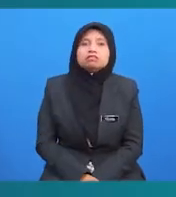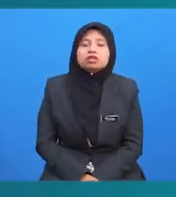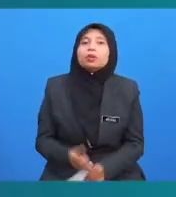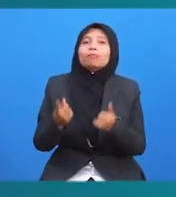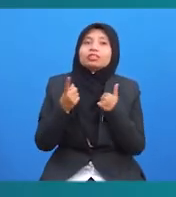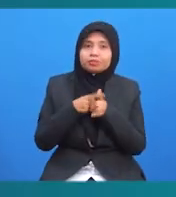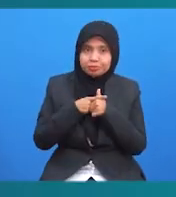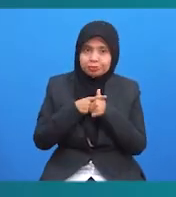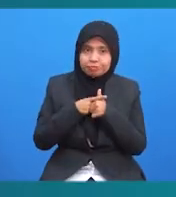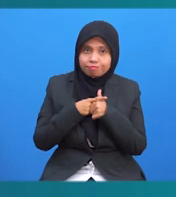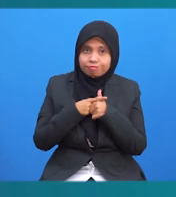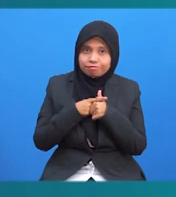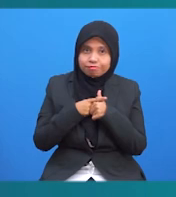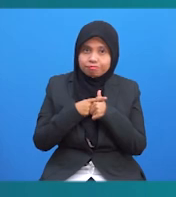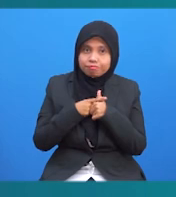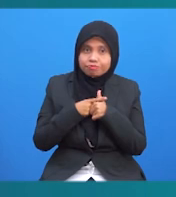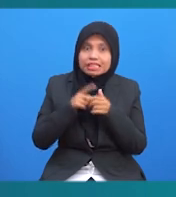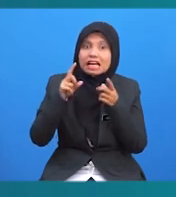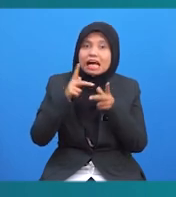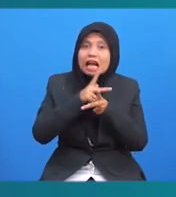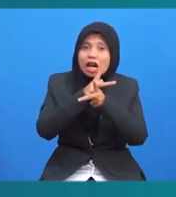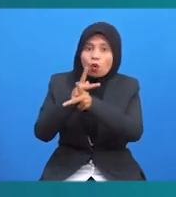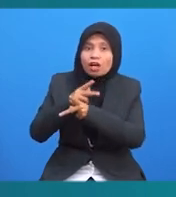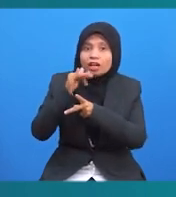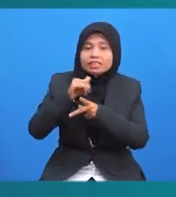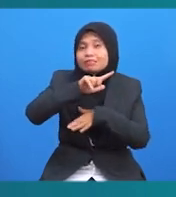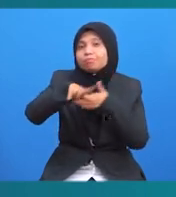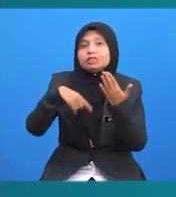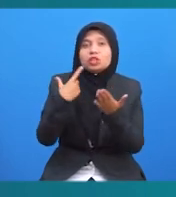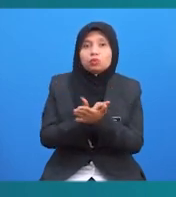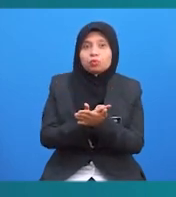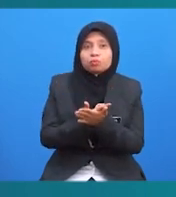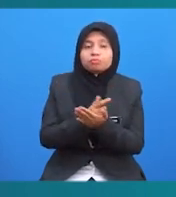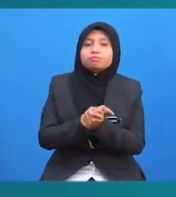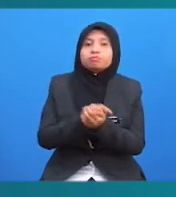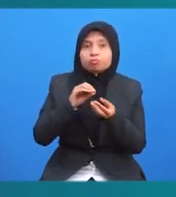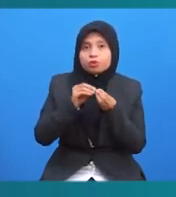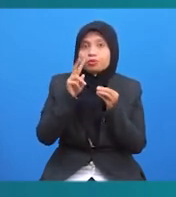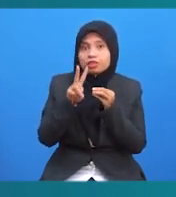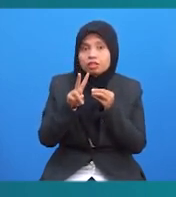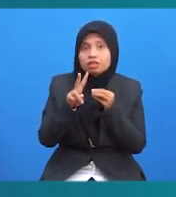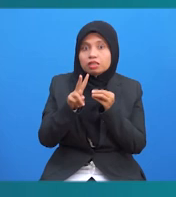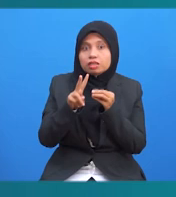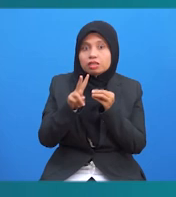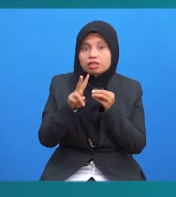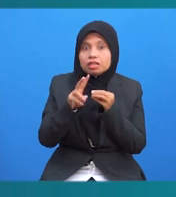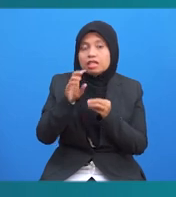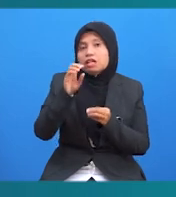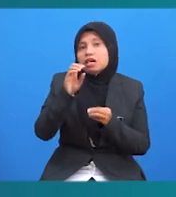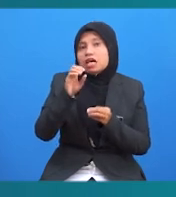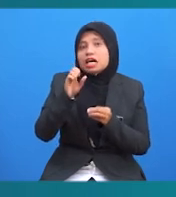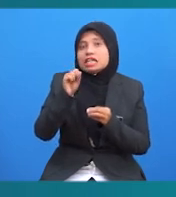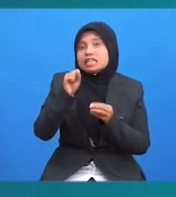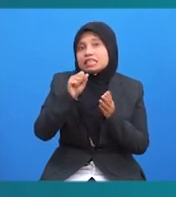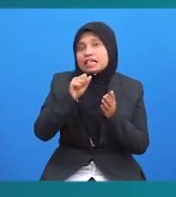Yang pertama adalah kawalan yang menyeluruh. Kedua, sensor keupayaan yang